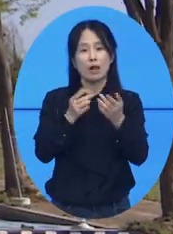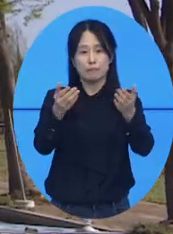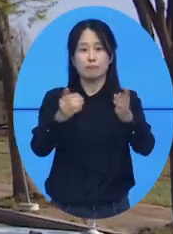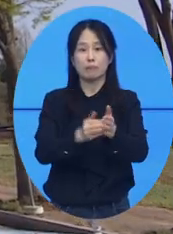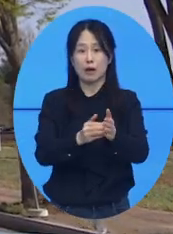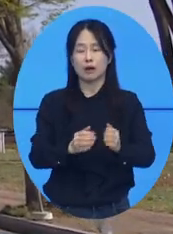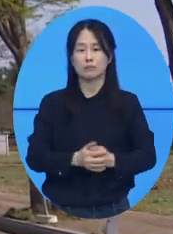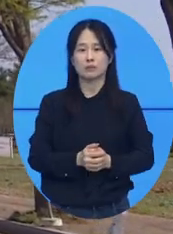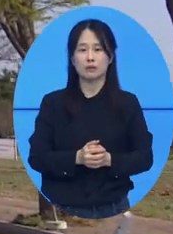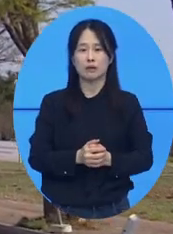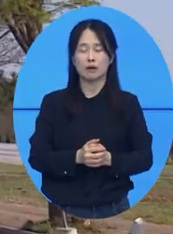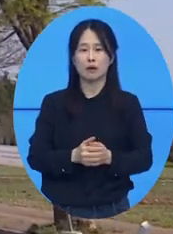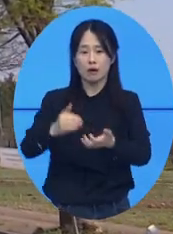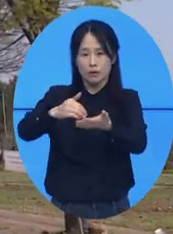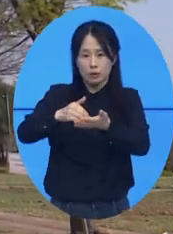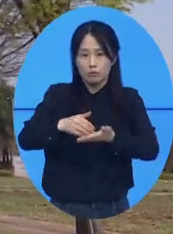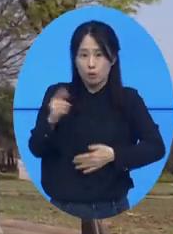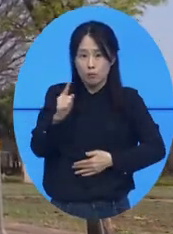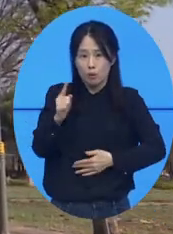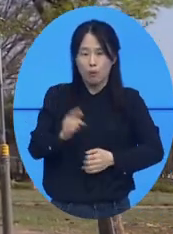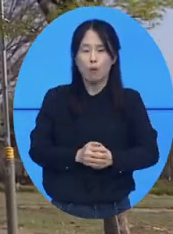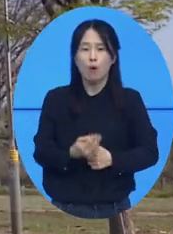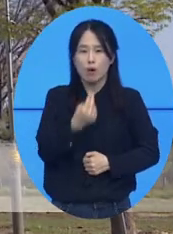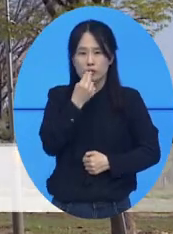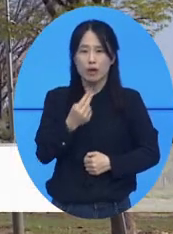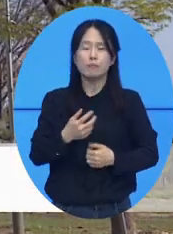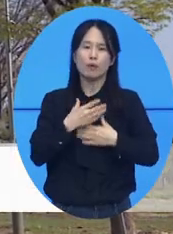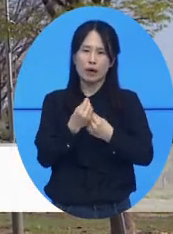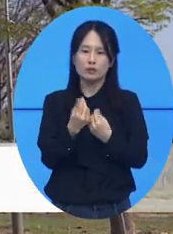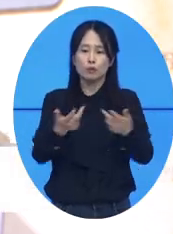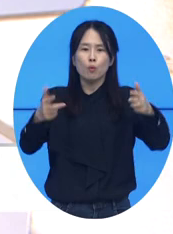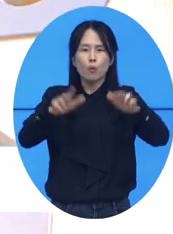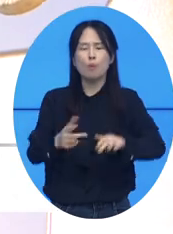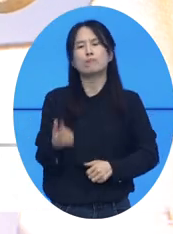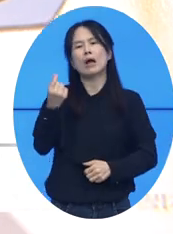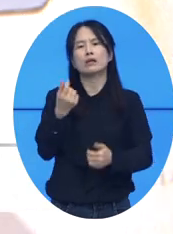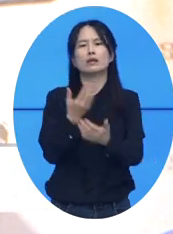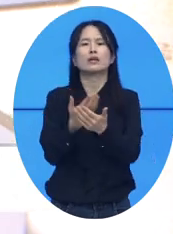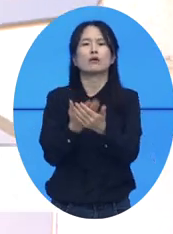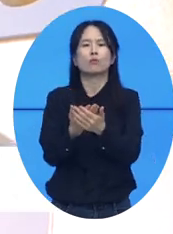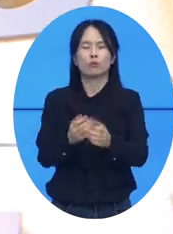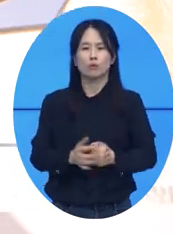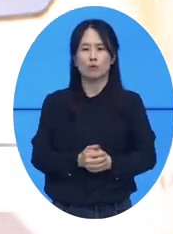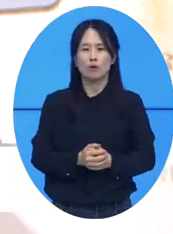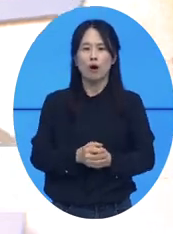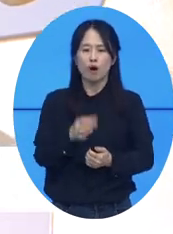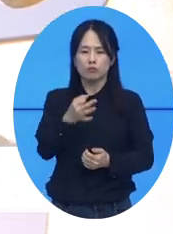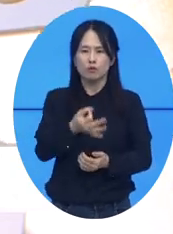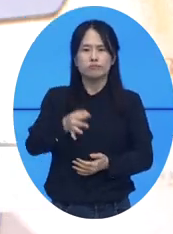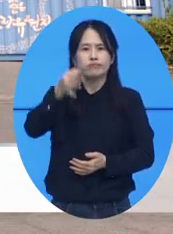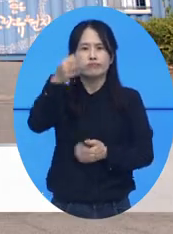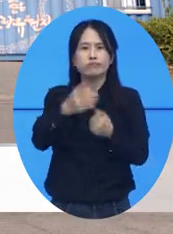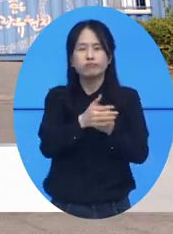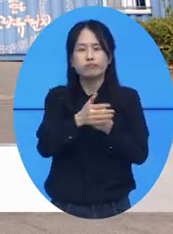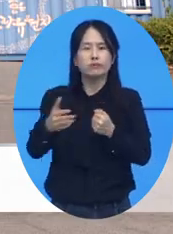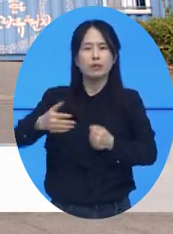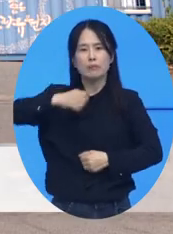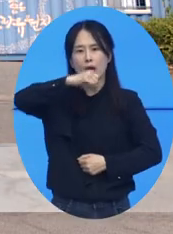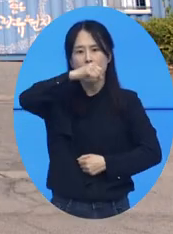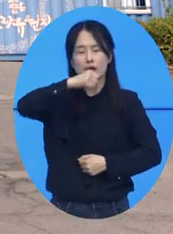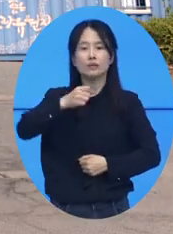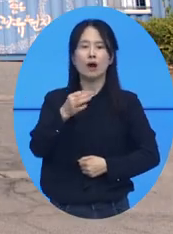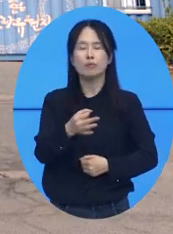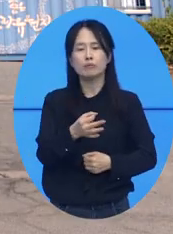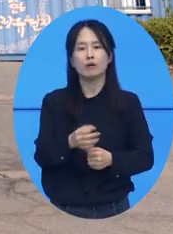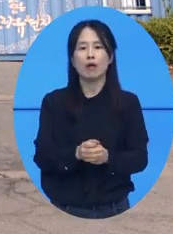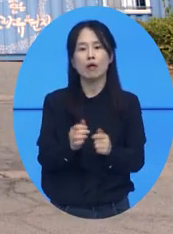4.16 가족협의회가 요청한 건 4.16 생명안전공원에 소속한 착공, 물가 상승으로 총사업비가 증액되면서 사전